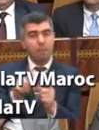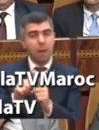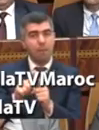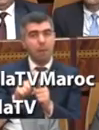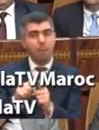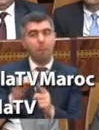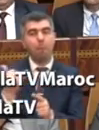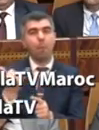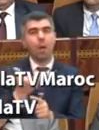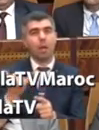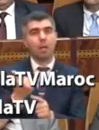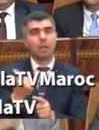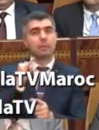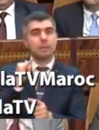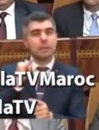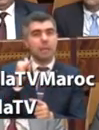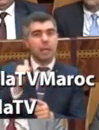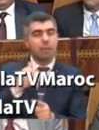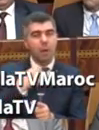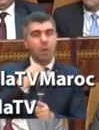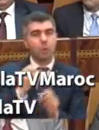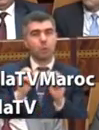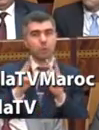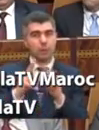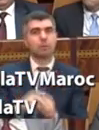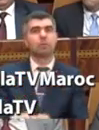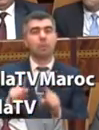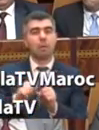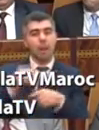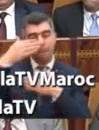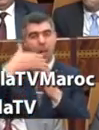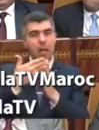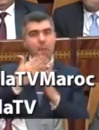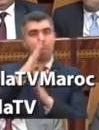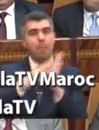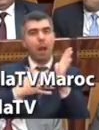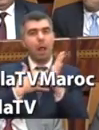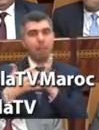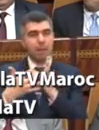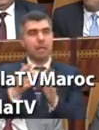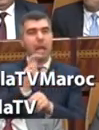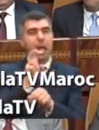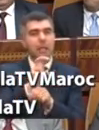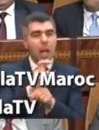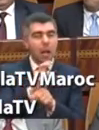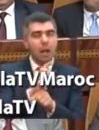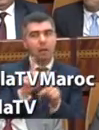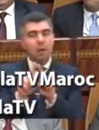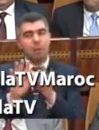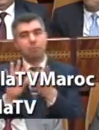المستدامة. نسجل السيد الوزير بإيجابية أن مخطط المغرب الأخضر ساهم في اقتصاد تقريبا ما يزيد على